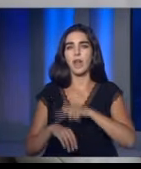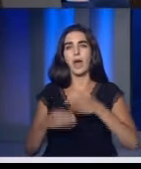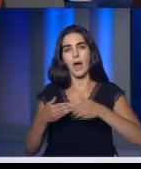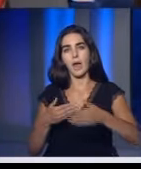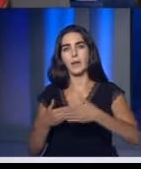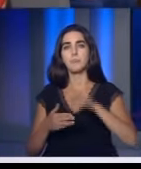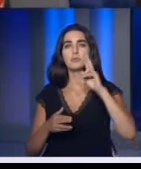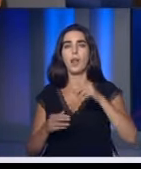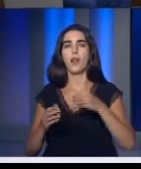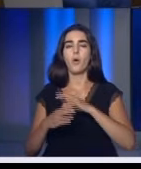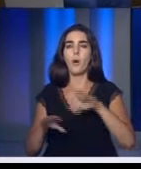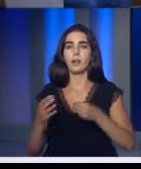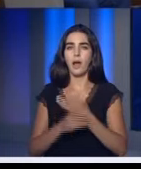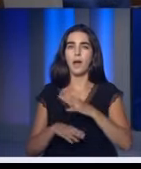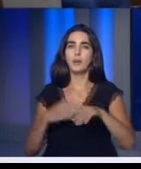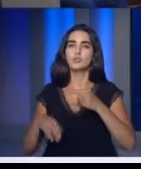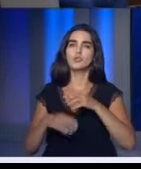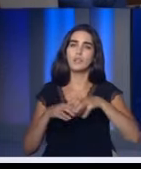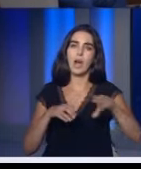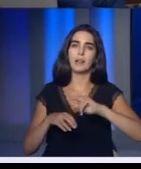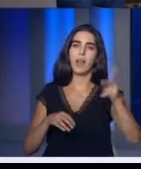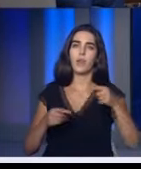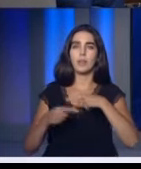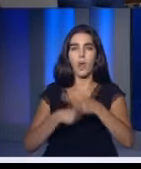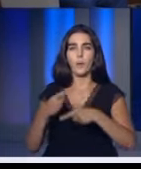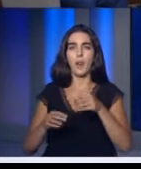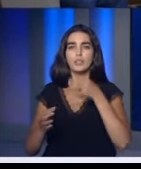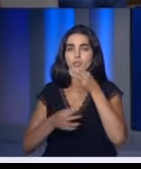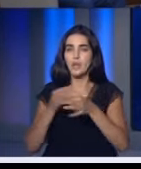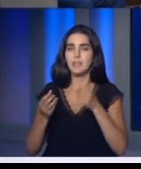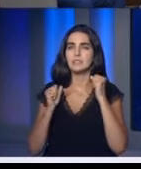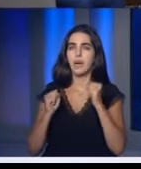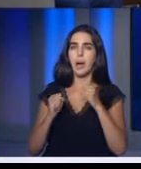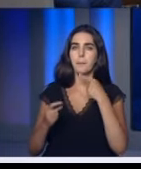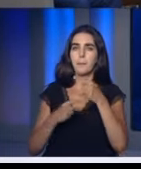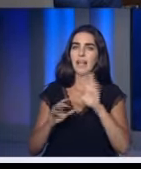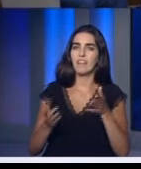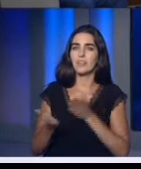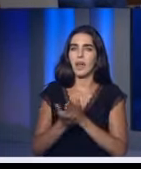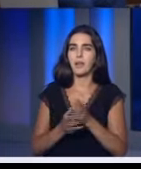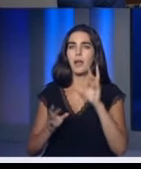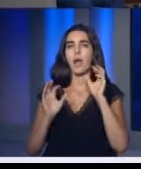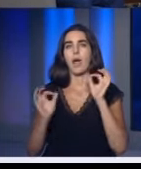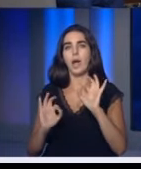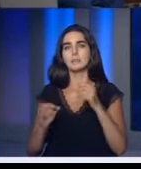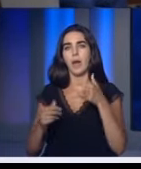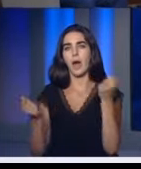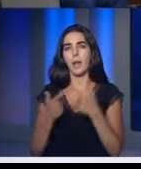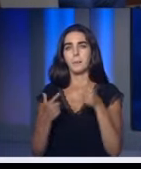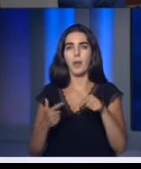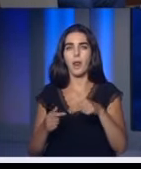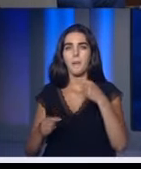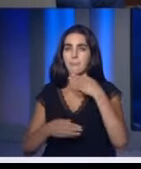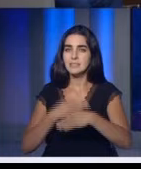لها زيارة إلى فلسطين المحتلة قريبا للاطلاع على الأوضاع من الجهة الثانية. بدوره شرح أبو صعب